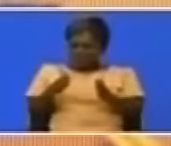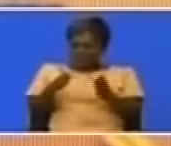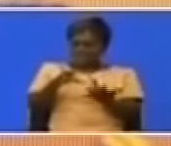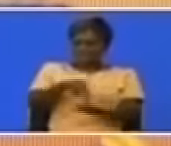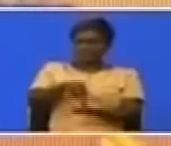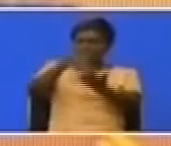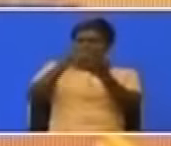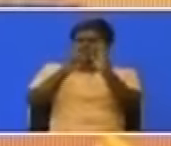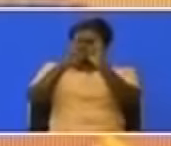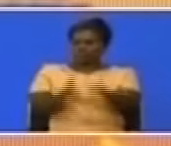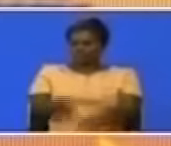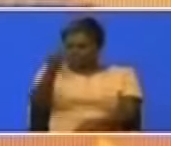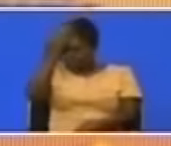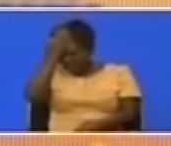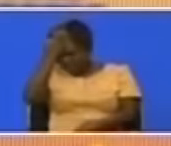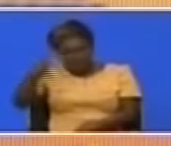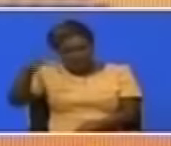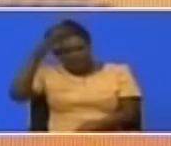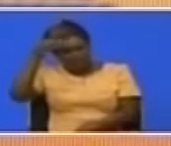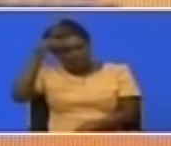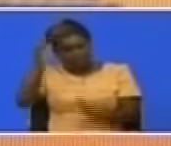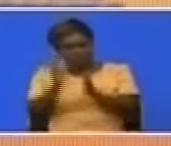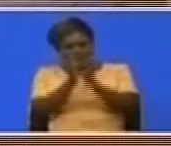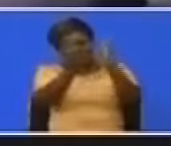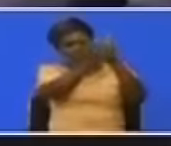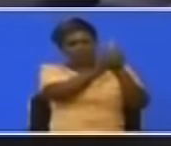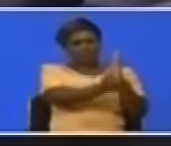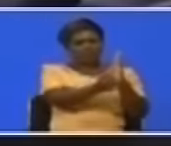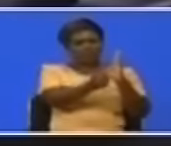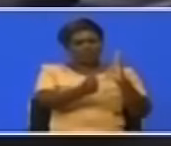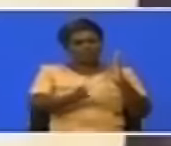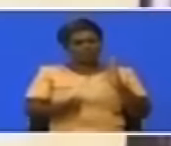yetu maalum ya kila Jumatatu ya elimu na taaluma.